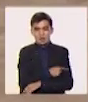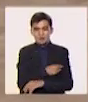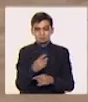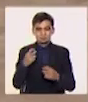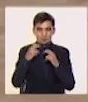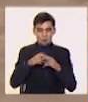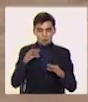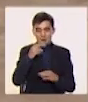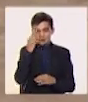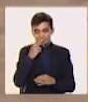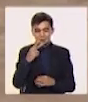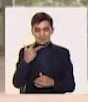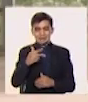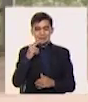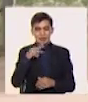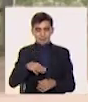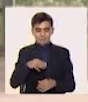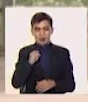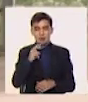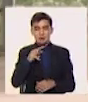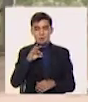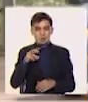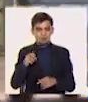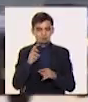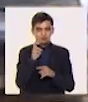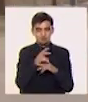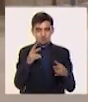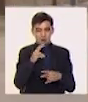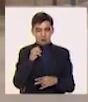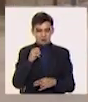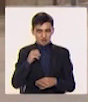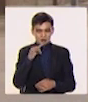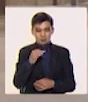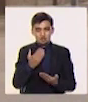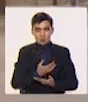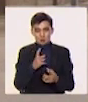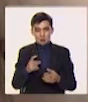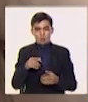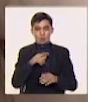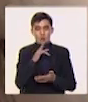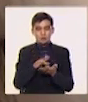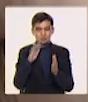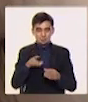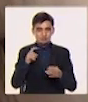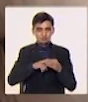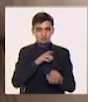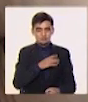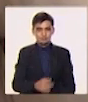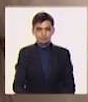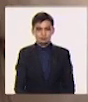үшін Нұрсұлтаннан 30 шақырым жердегі Ақмолға баруы керек. Сондықтан тұрғындардың көбі қалаға тіркелген. Өкінішке